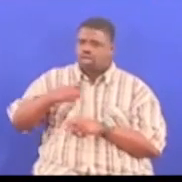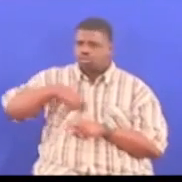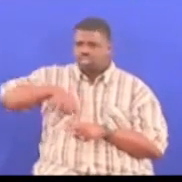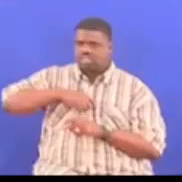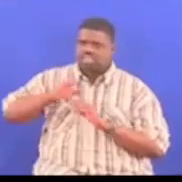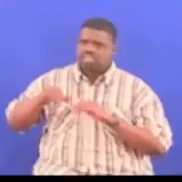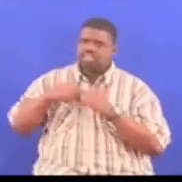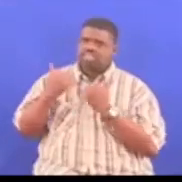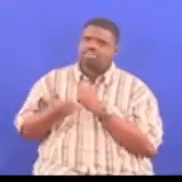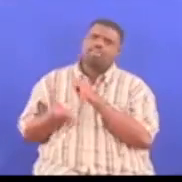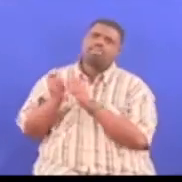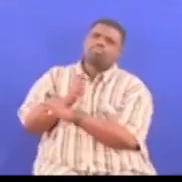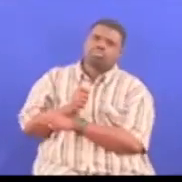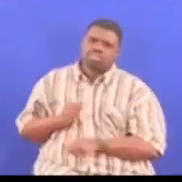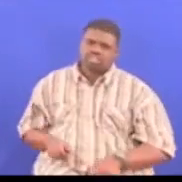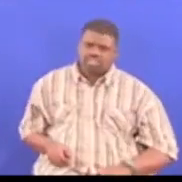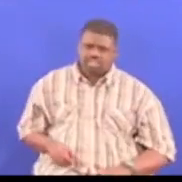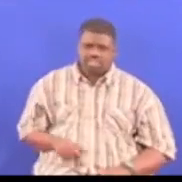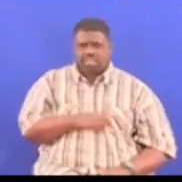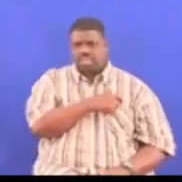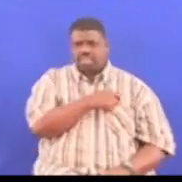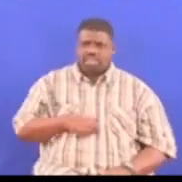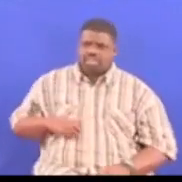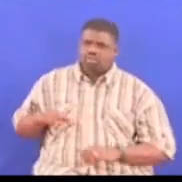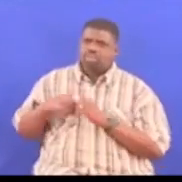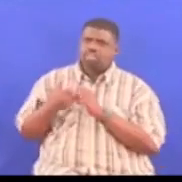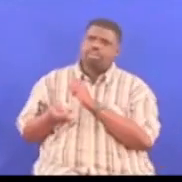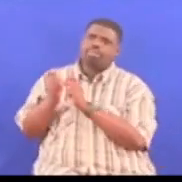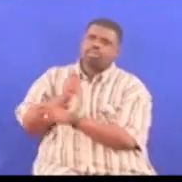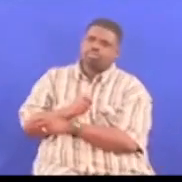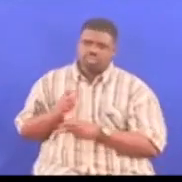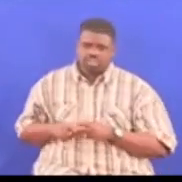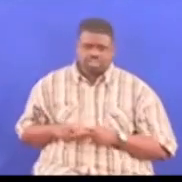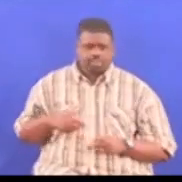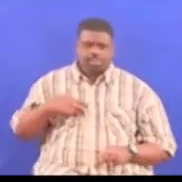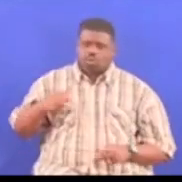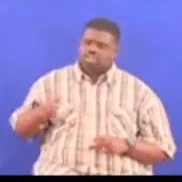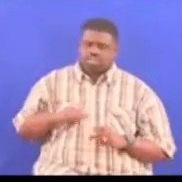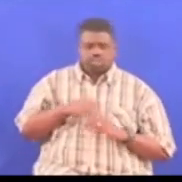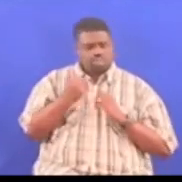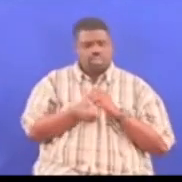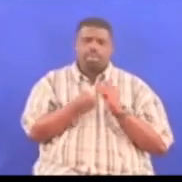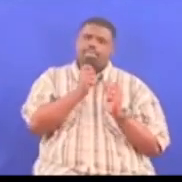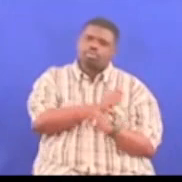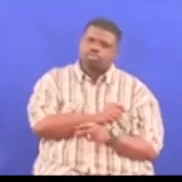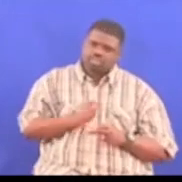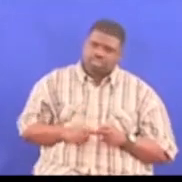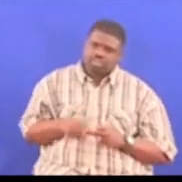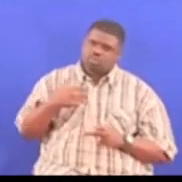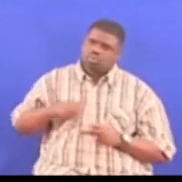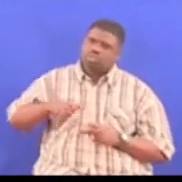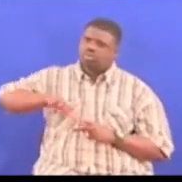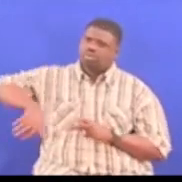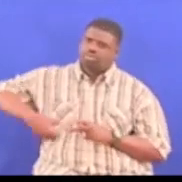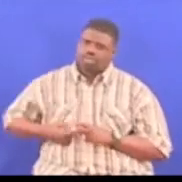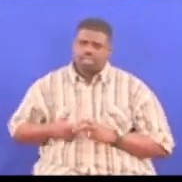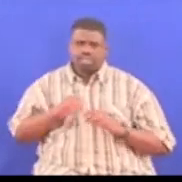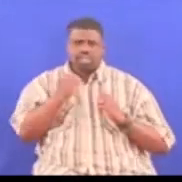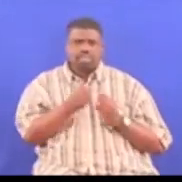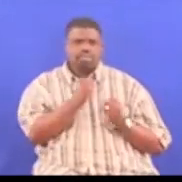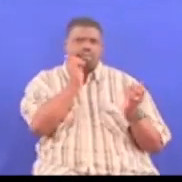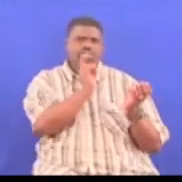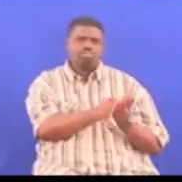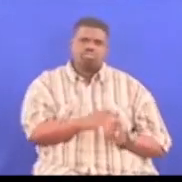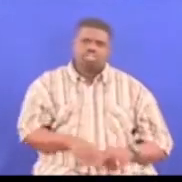ambo uzi yaani rais wa chama cha mapu maazi wa chama cha mapu wezi w naiba chama kwak wafu